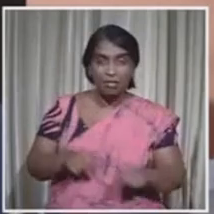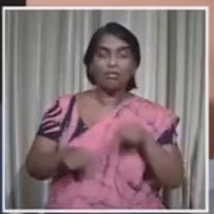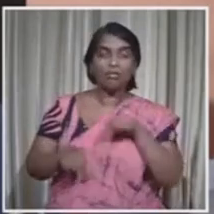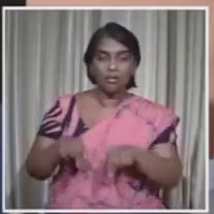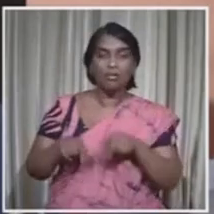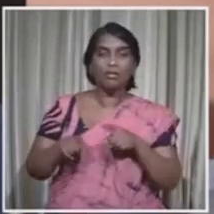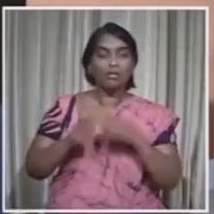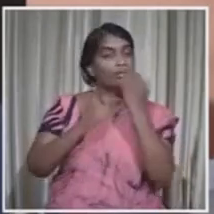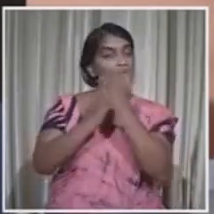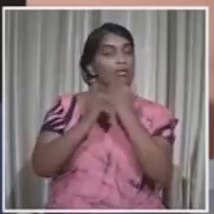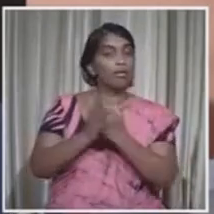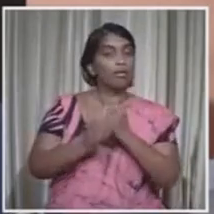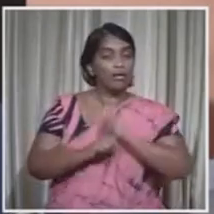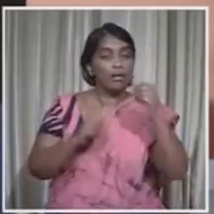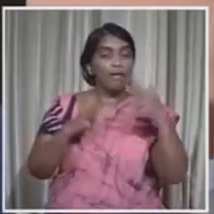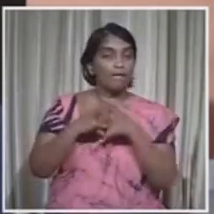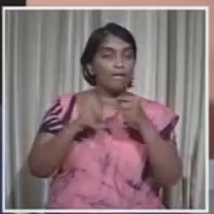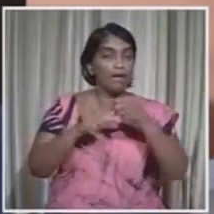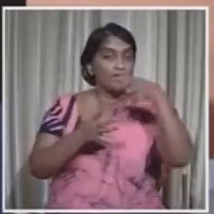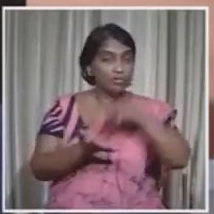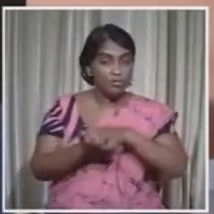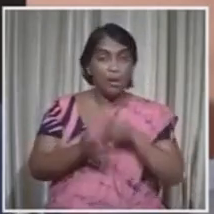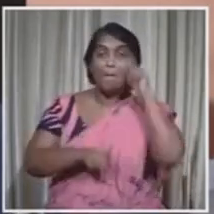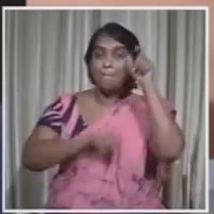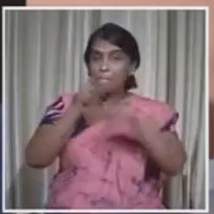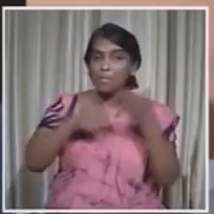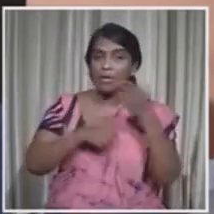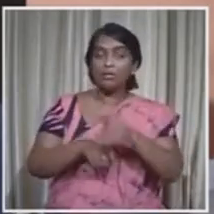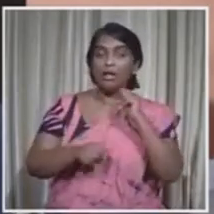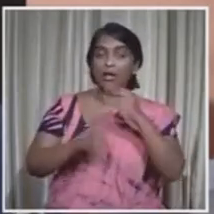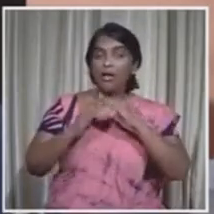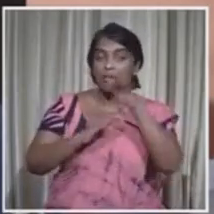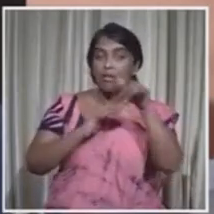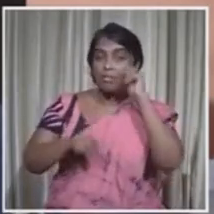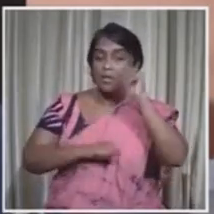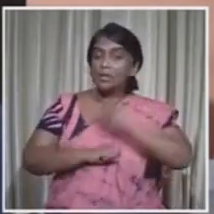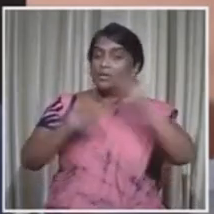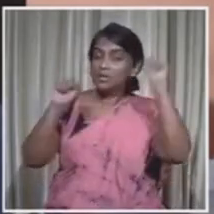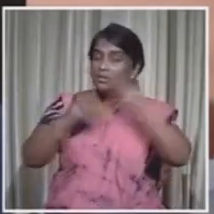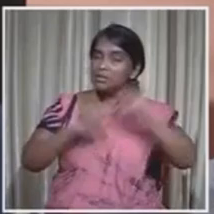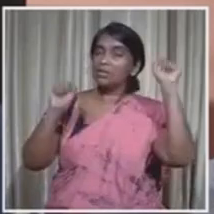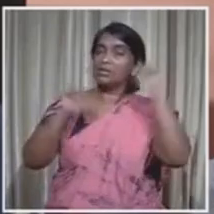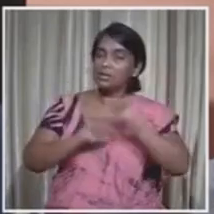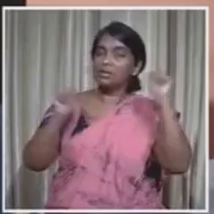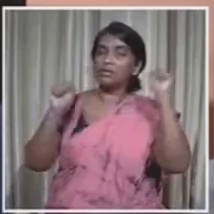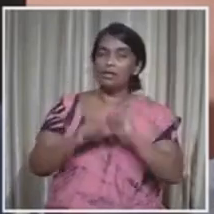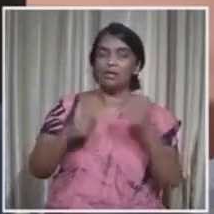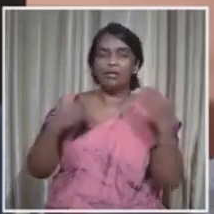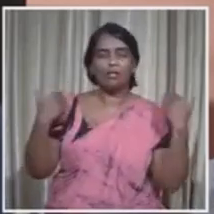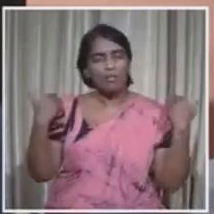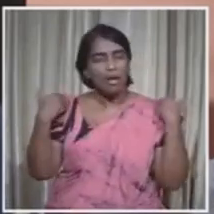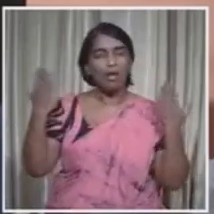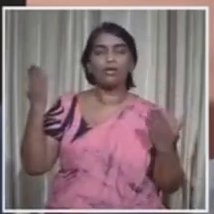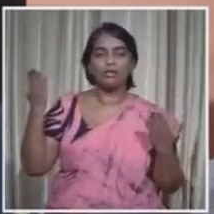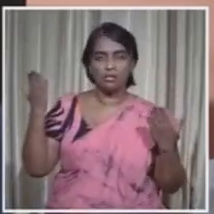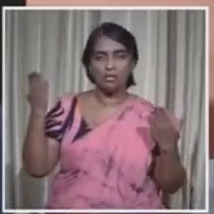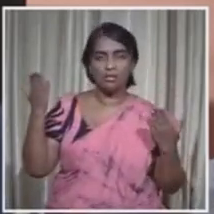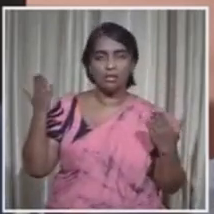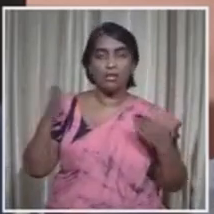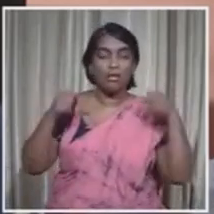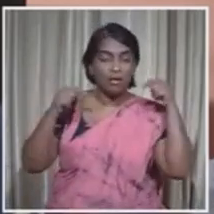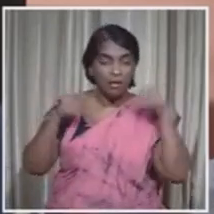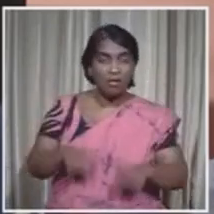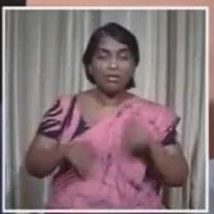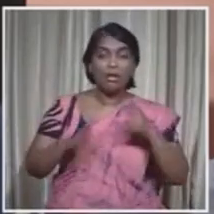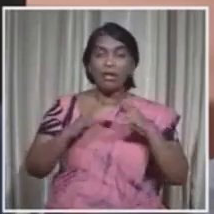අද මේ සටන කරන්න ඕනේ බස්නාහිර පළාතේ ඉන්න ජනතාව. මොකද ගමේ මිනිස්සු උද්ඝෝෂණ කරලා මහන්සිලා ඉන්නේ. නැත්නම් ගමේ